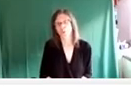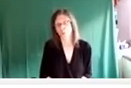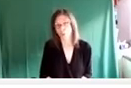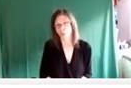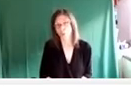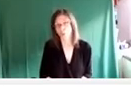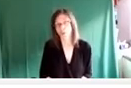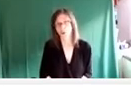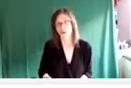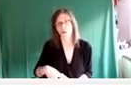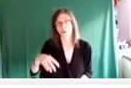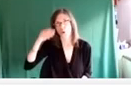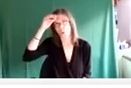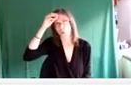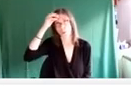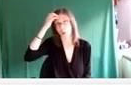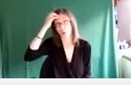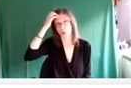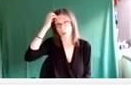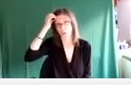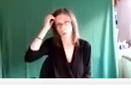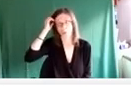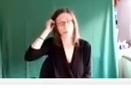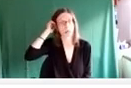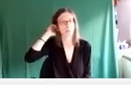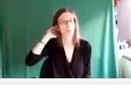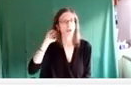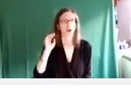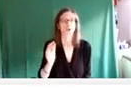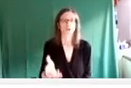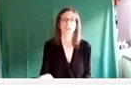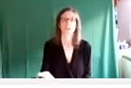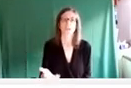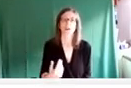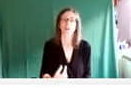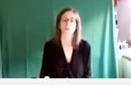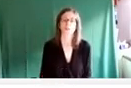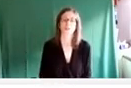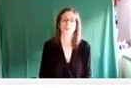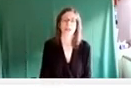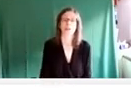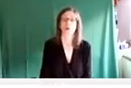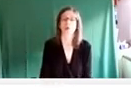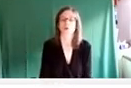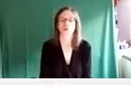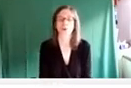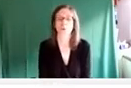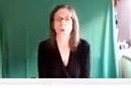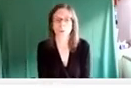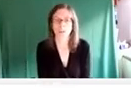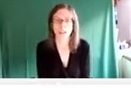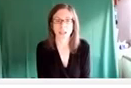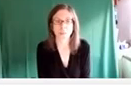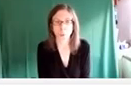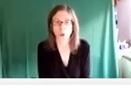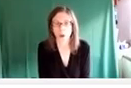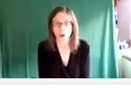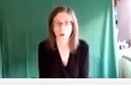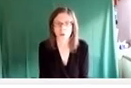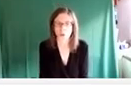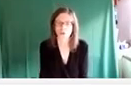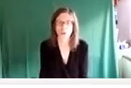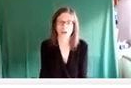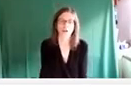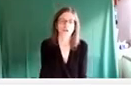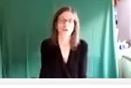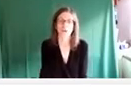je propose, donc, lundi prochain, il me semble bien, c'est une petite introduction puis un petit démo